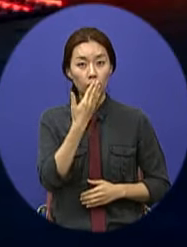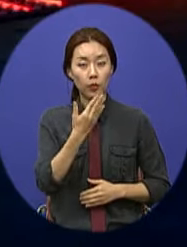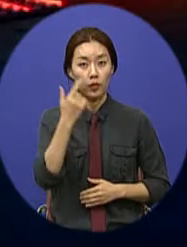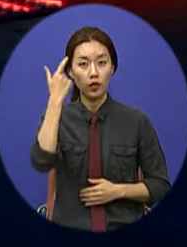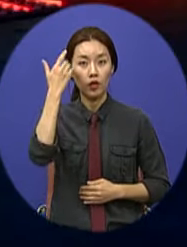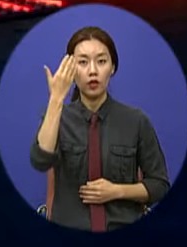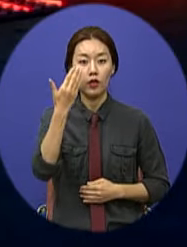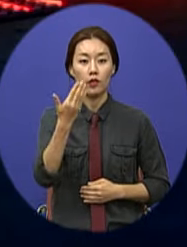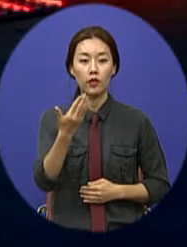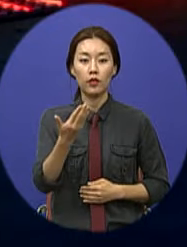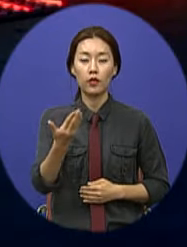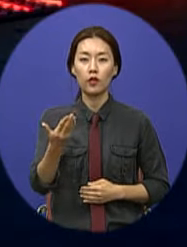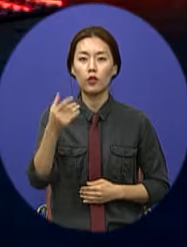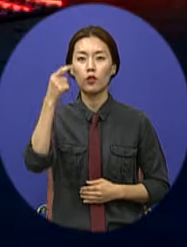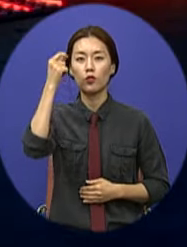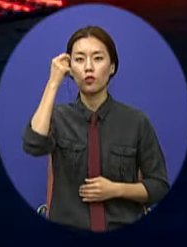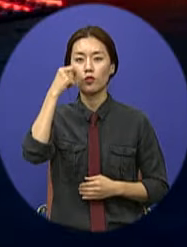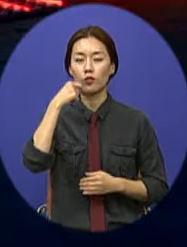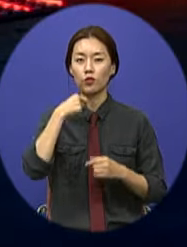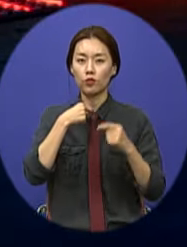오시겠소